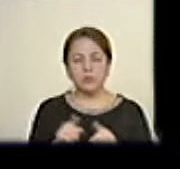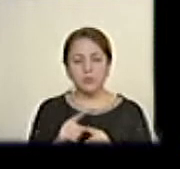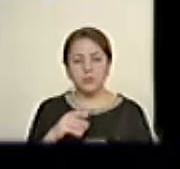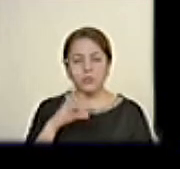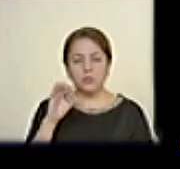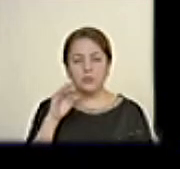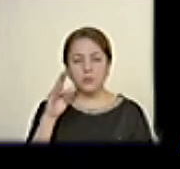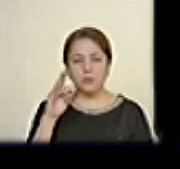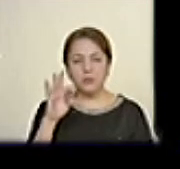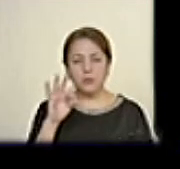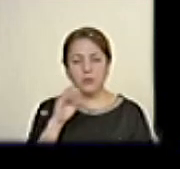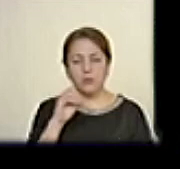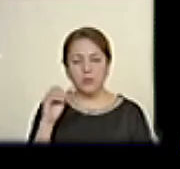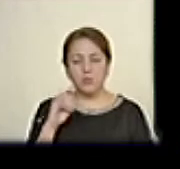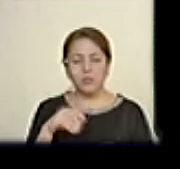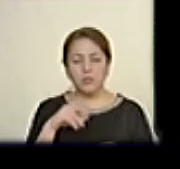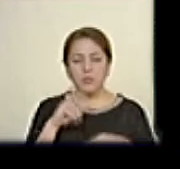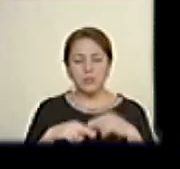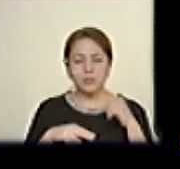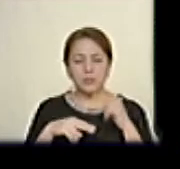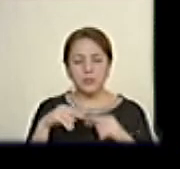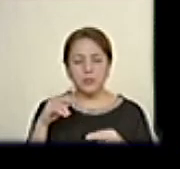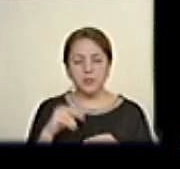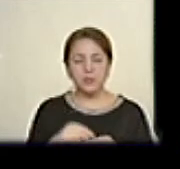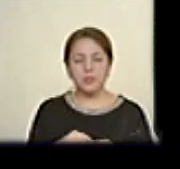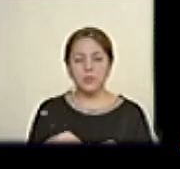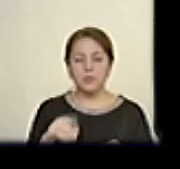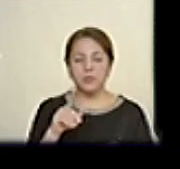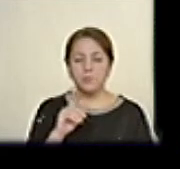настроение сию минуту развеется.